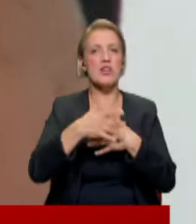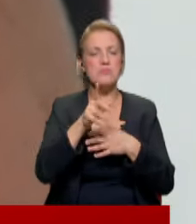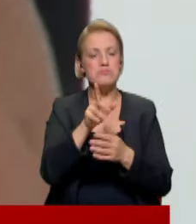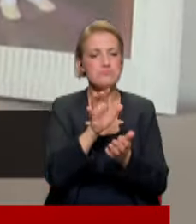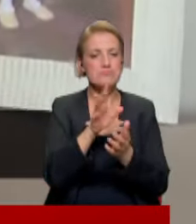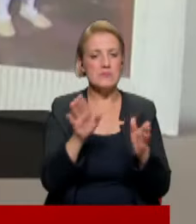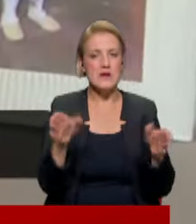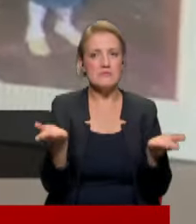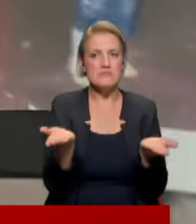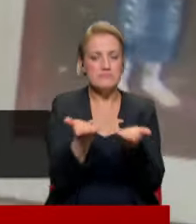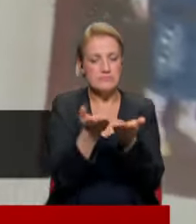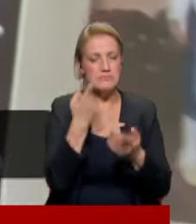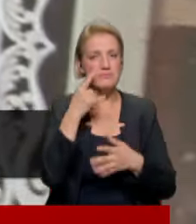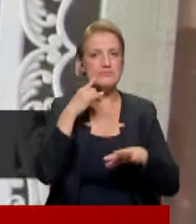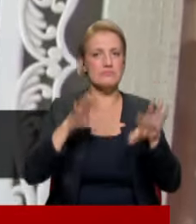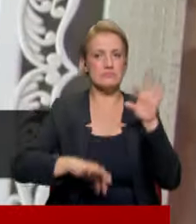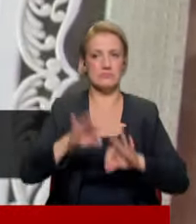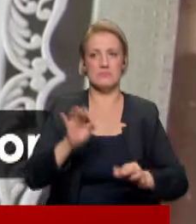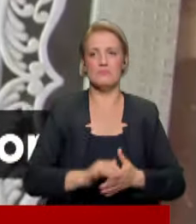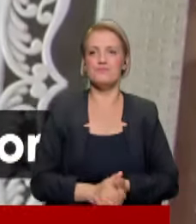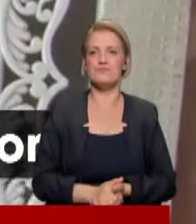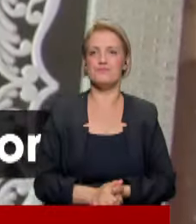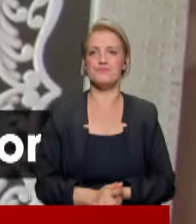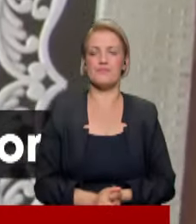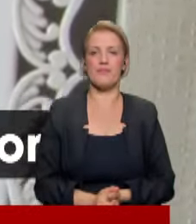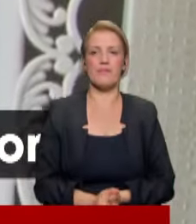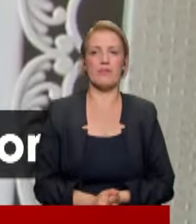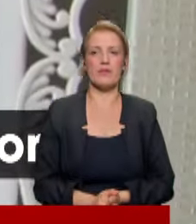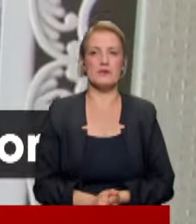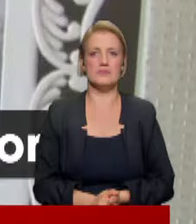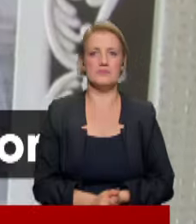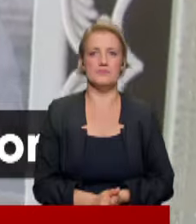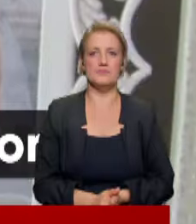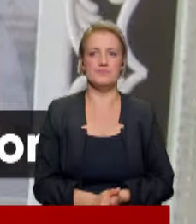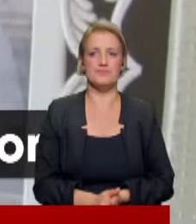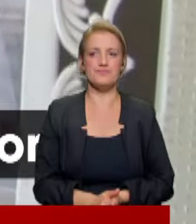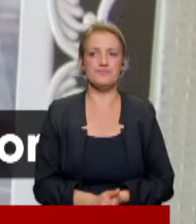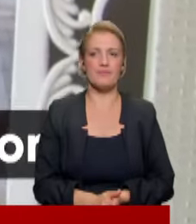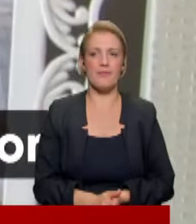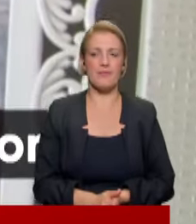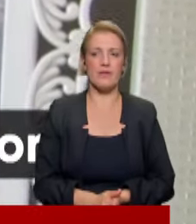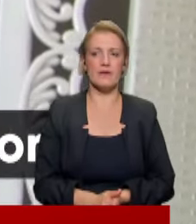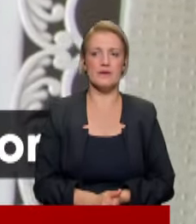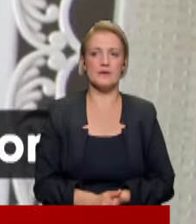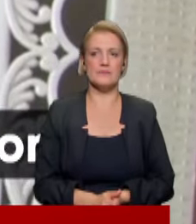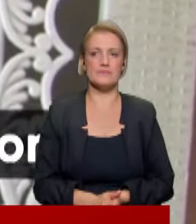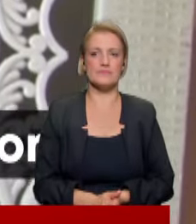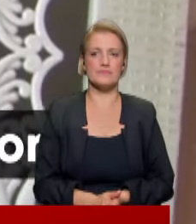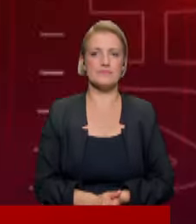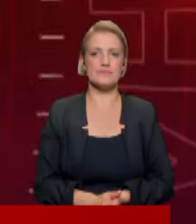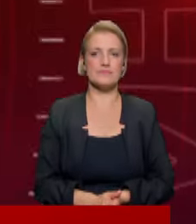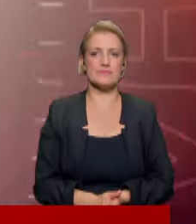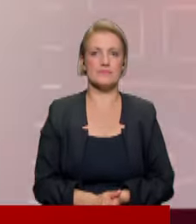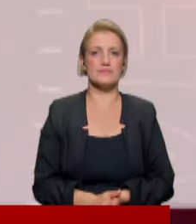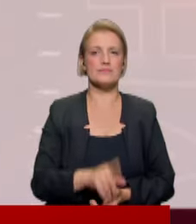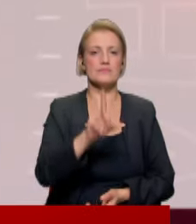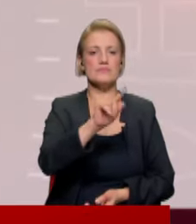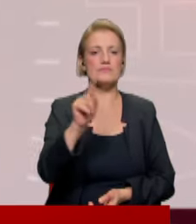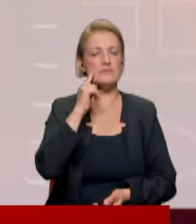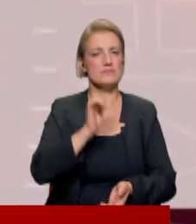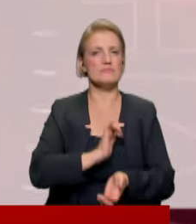devam ediyor kuzenlere bırakmasınlar Narin için bu Kuzenler hepsi her gün ağlıyor 11